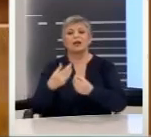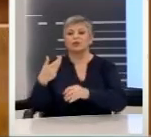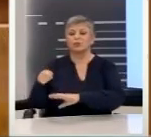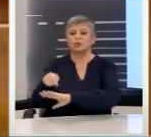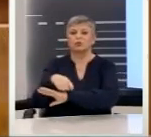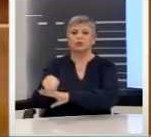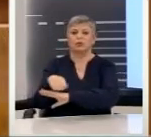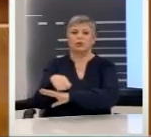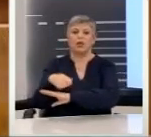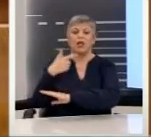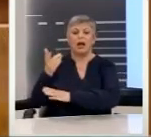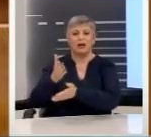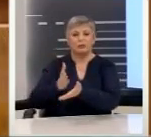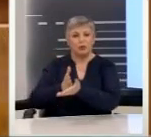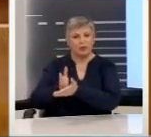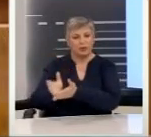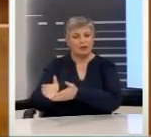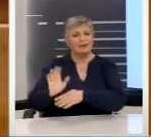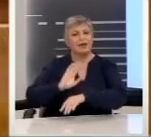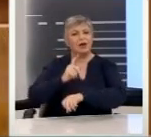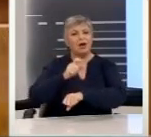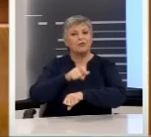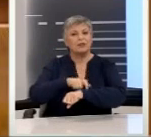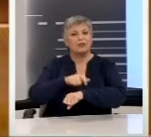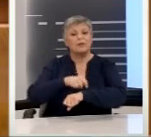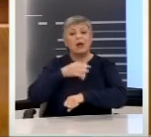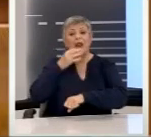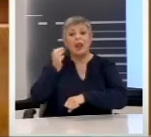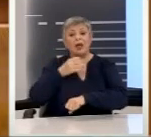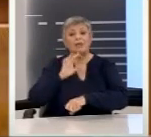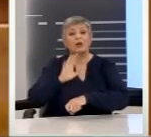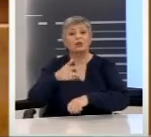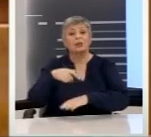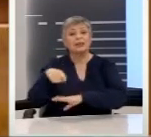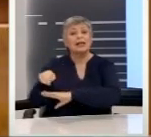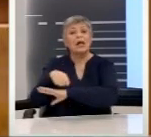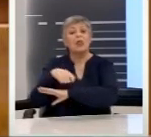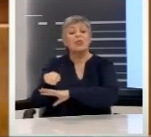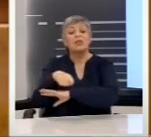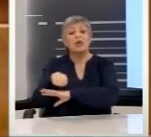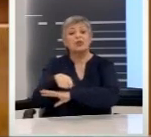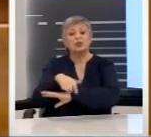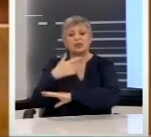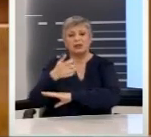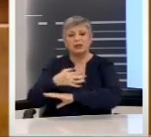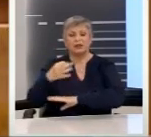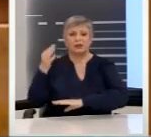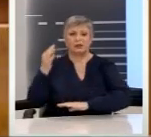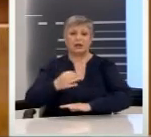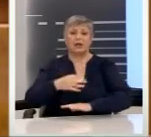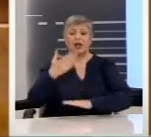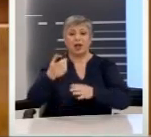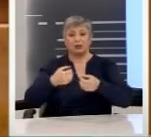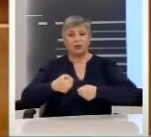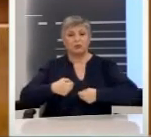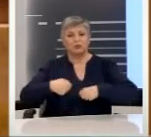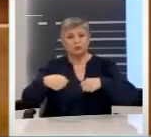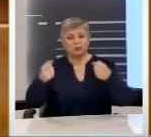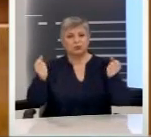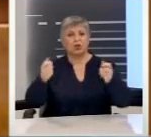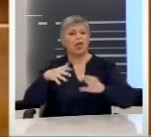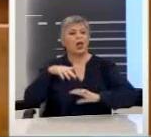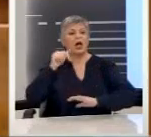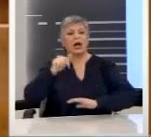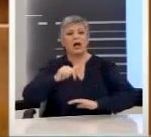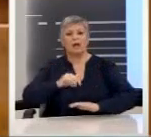αρετή συνεκβανών. Και σήμερα μιλάμε για το τέλειο αγαθό της δικαιοσύνης, που είναι πραγματικά αυτό το αγαθό. Το απονομήτες, το